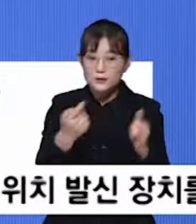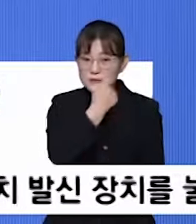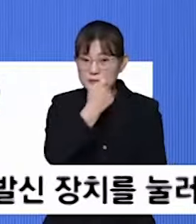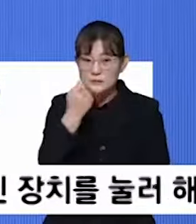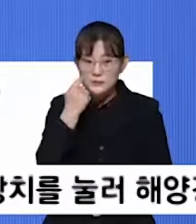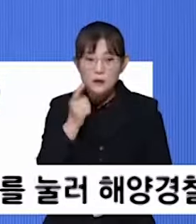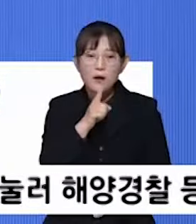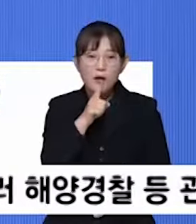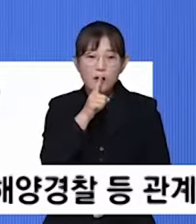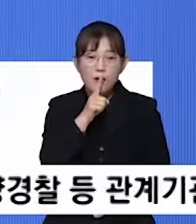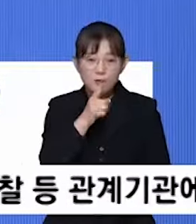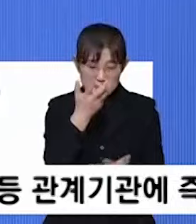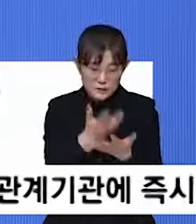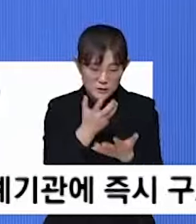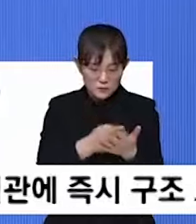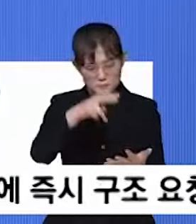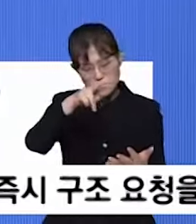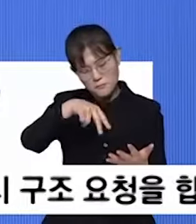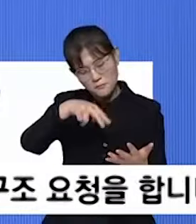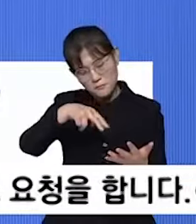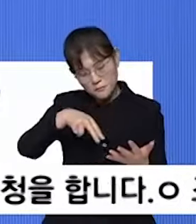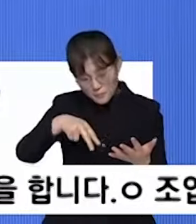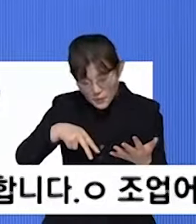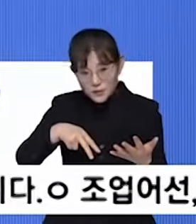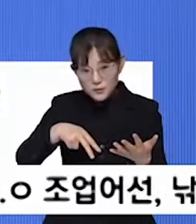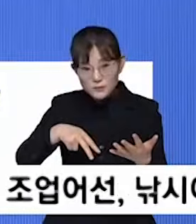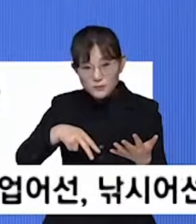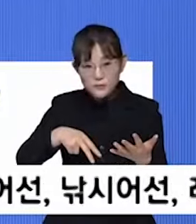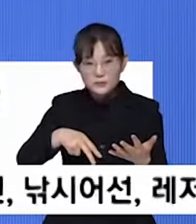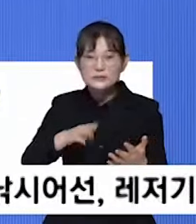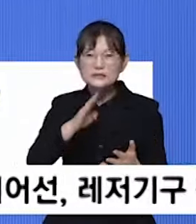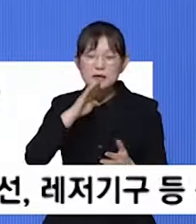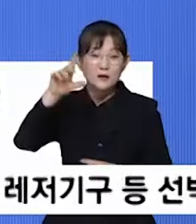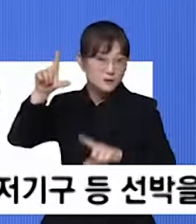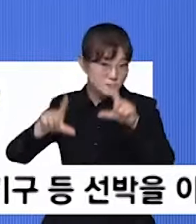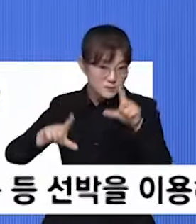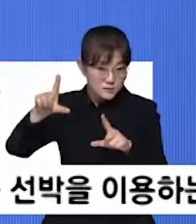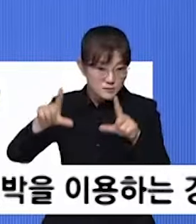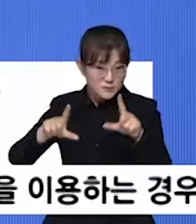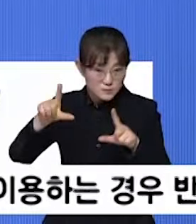정말 일어났던 그대로의 어떤 파편들을